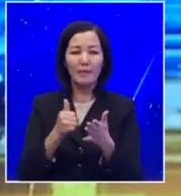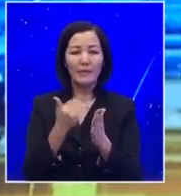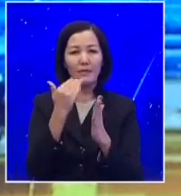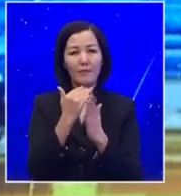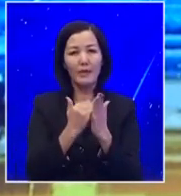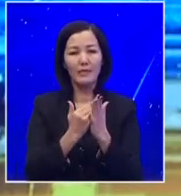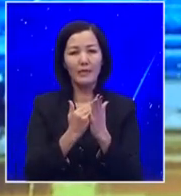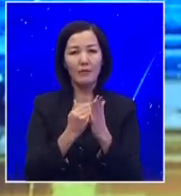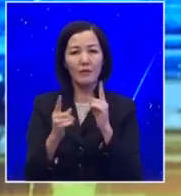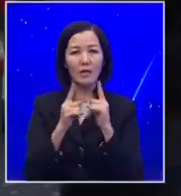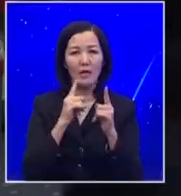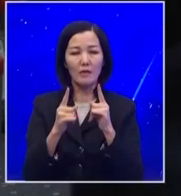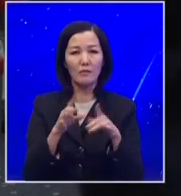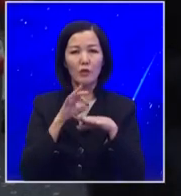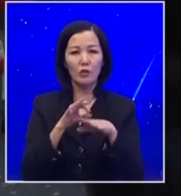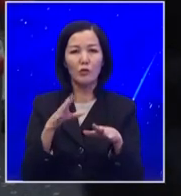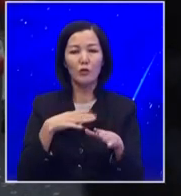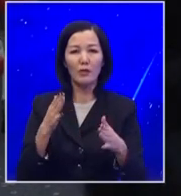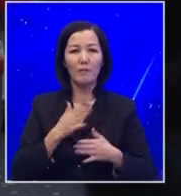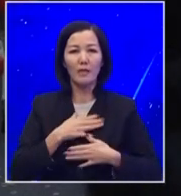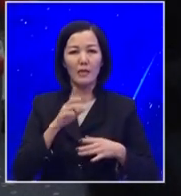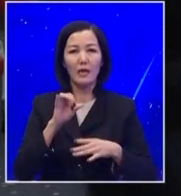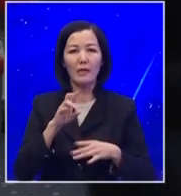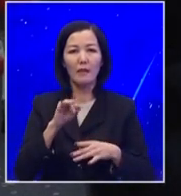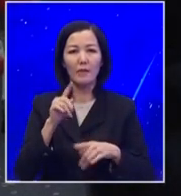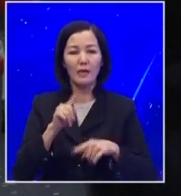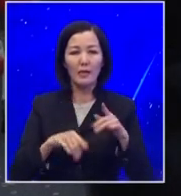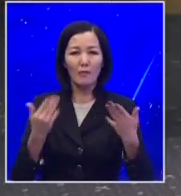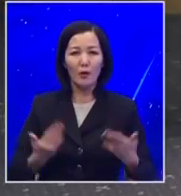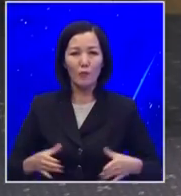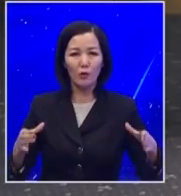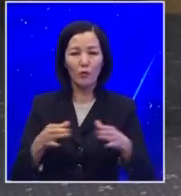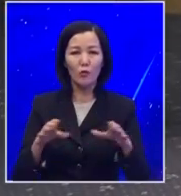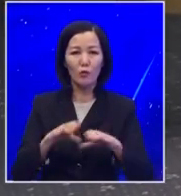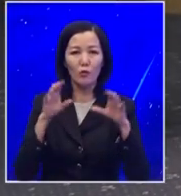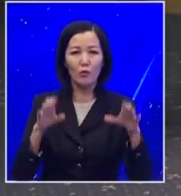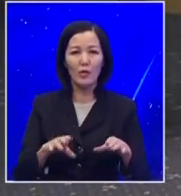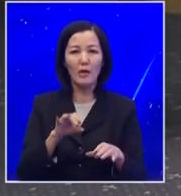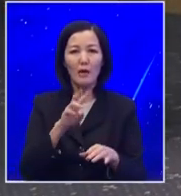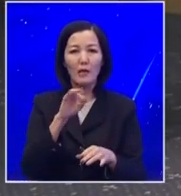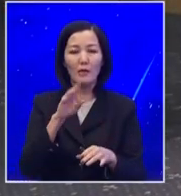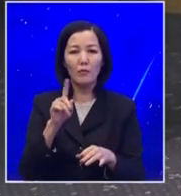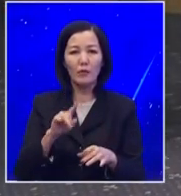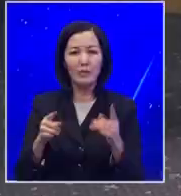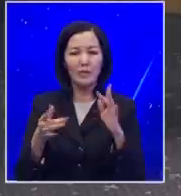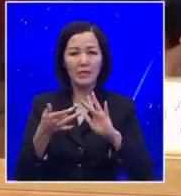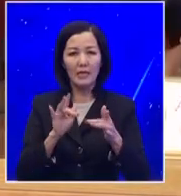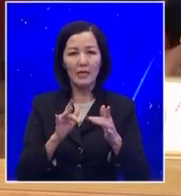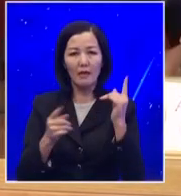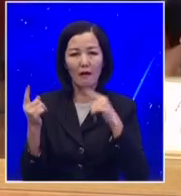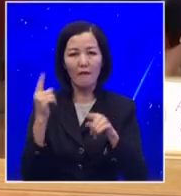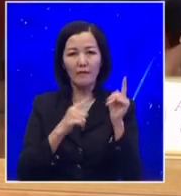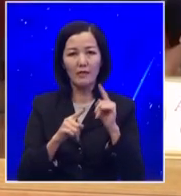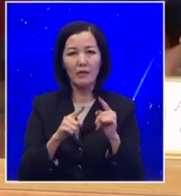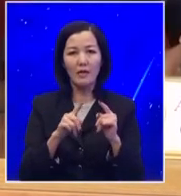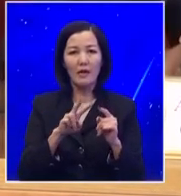тақырыбында брифинг өтті. Менің атамекенім әлеуметтік қорының төрағасы, Малтабу.кз сайтының авторы Ләззат Шыңғысбаева, тележурналист